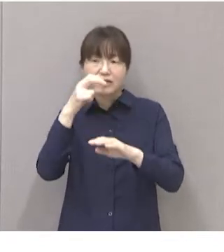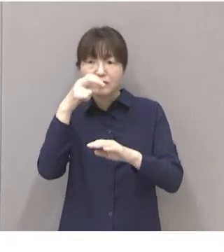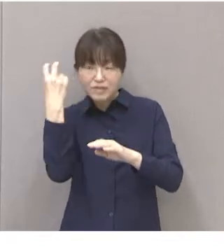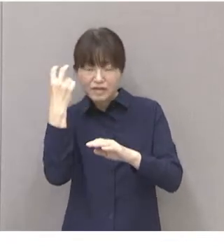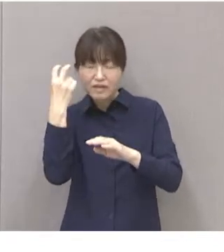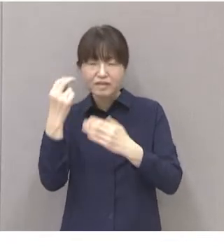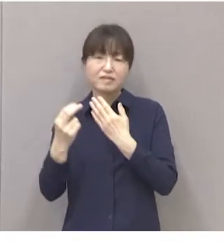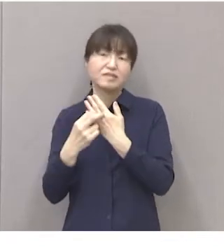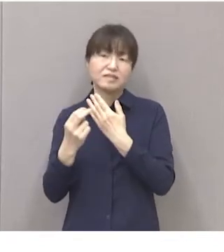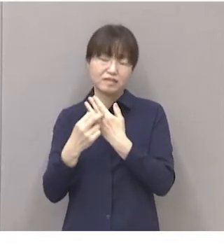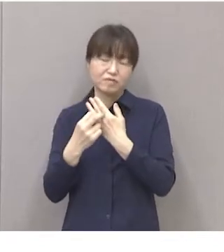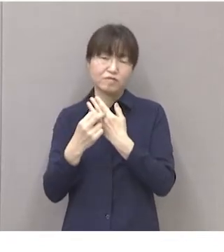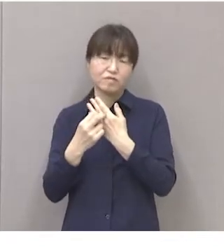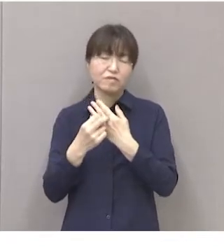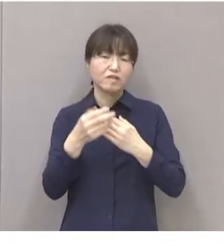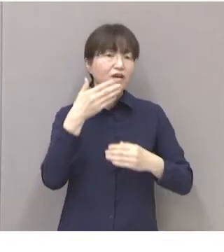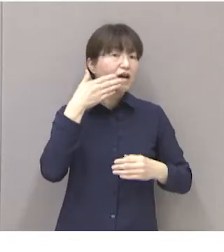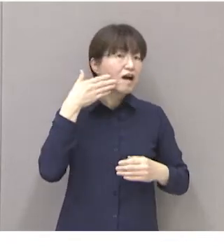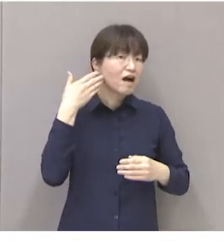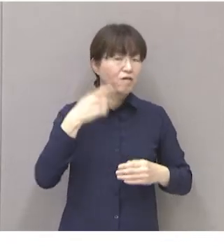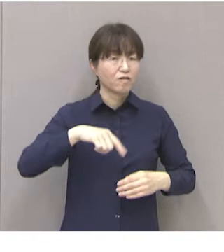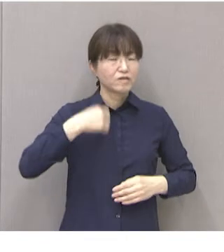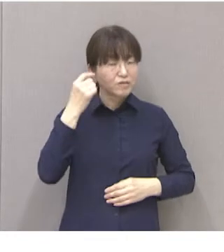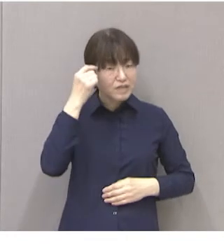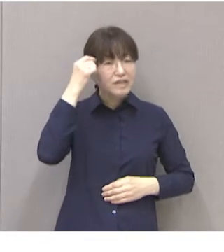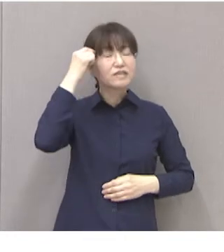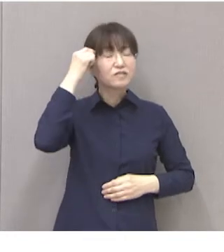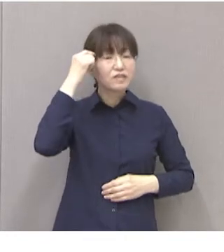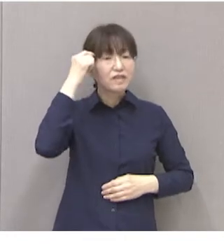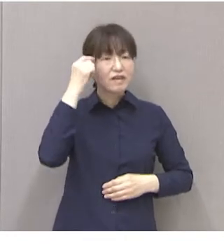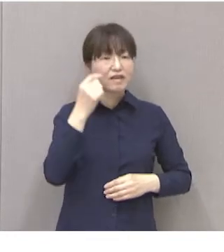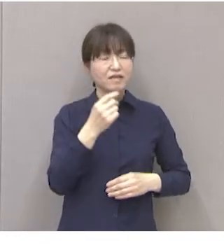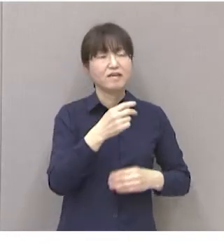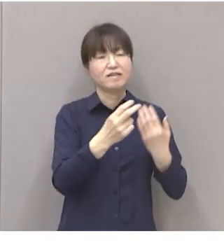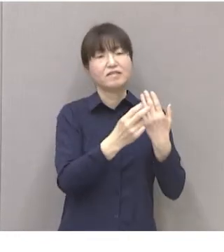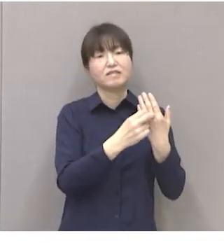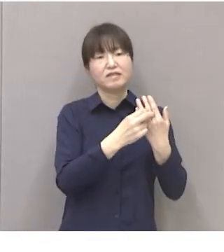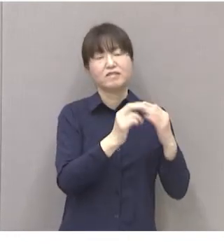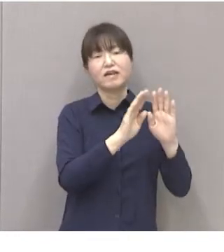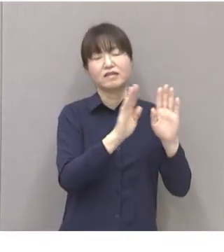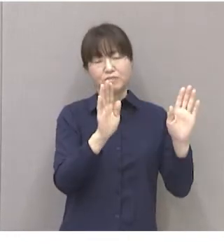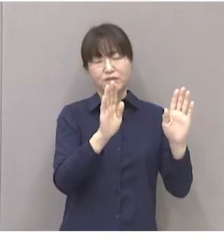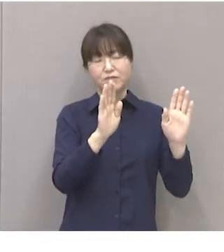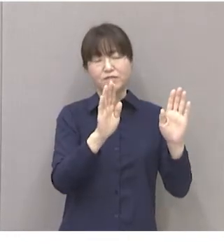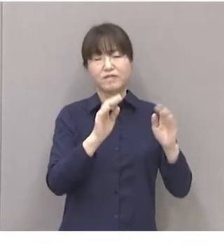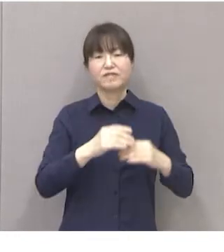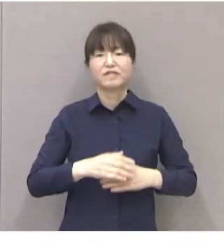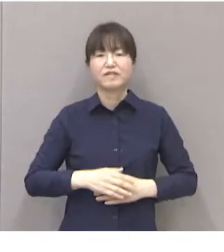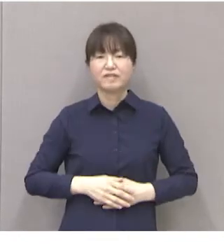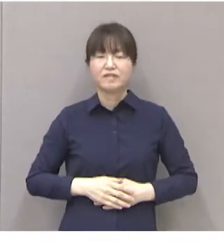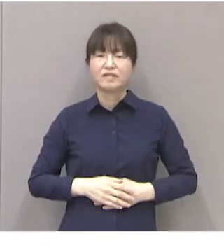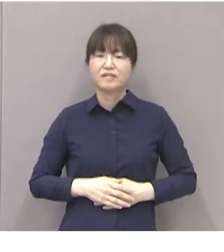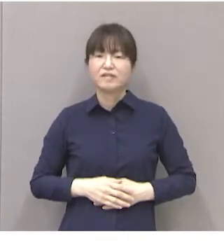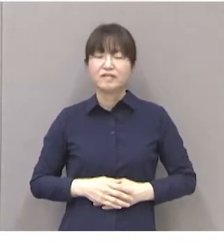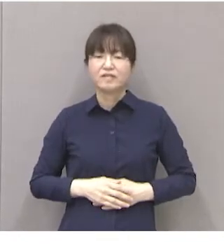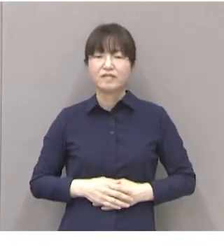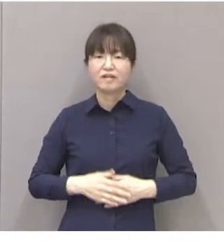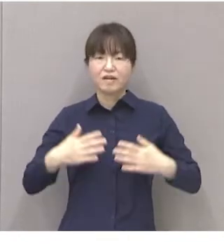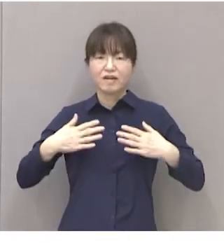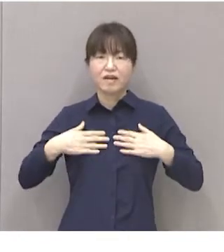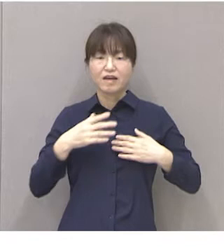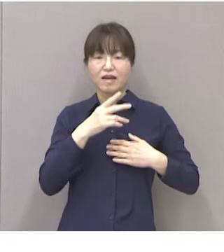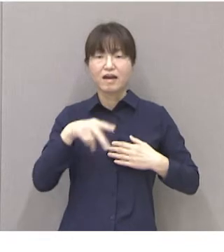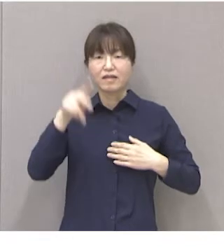で淡い方が自覚症状があって自信した方なんですけどもご覧のようにですねやはり肺がんは